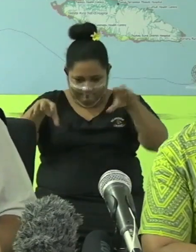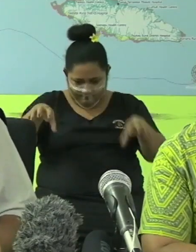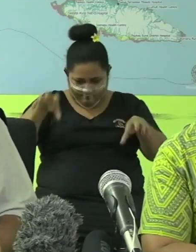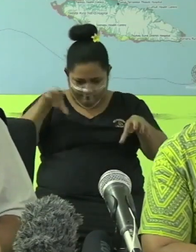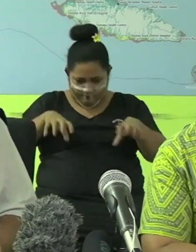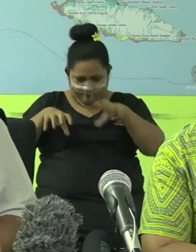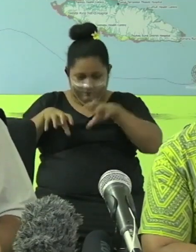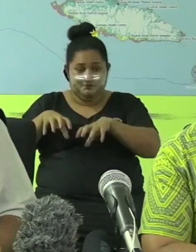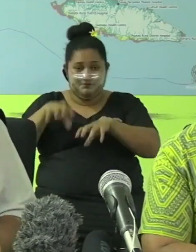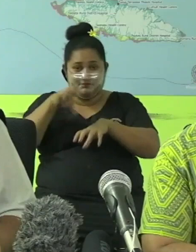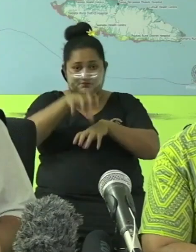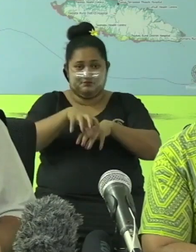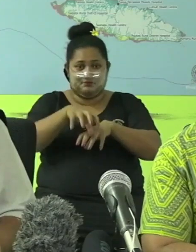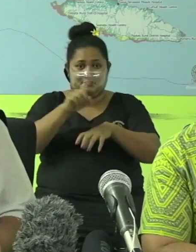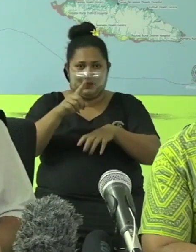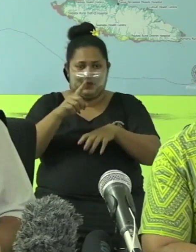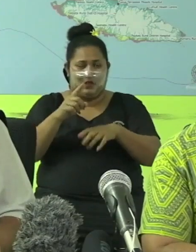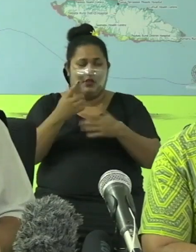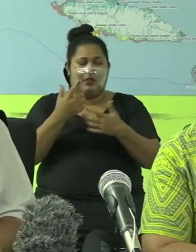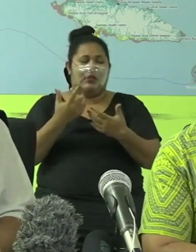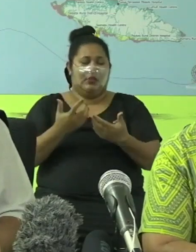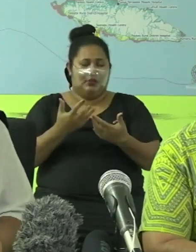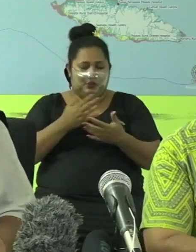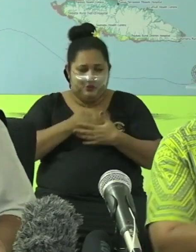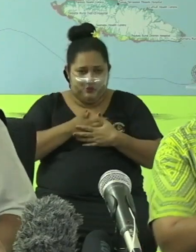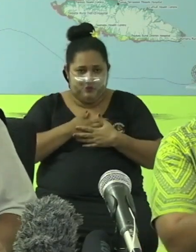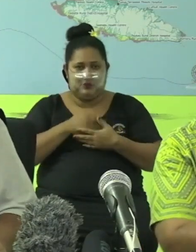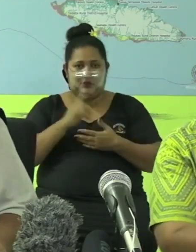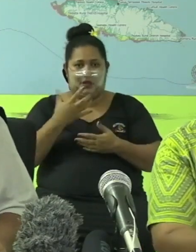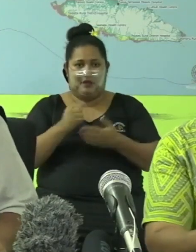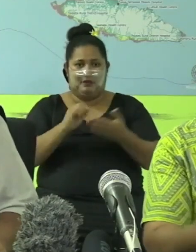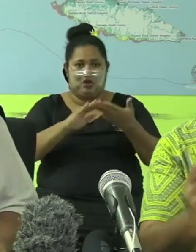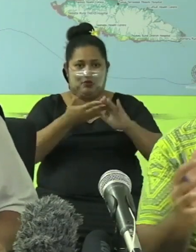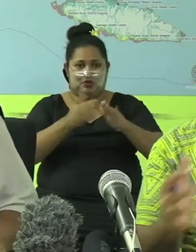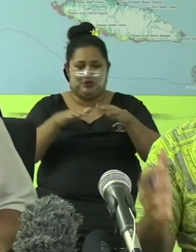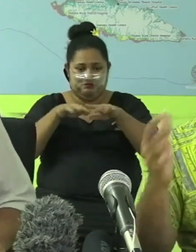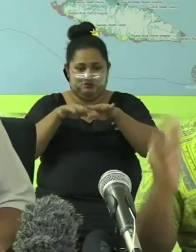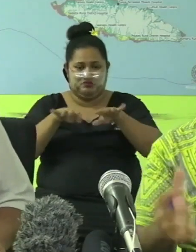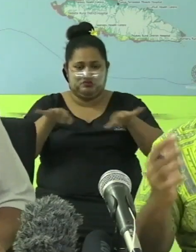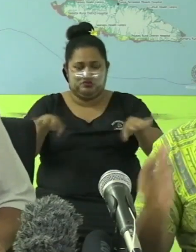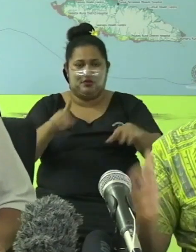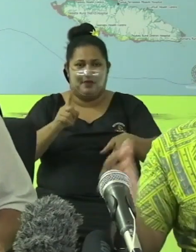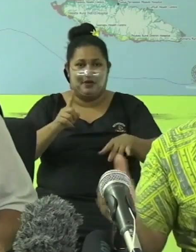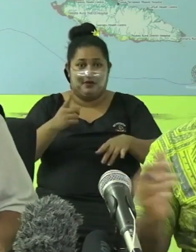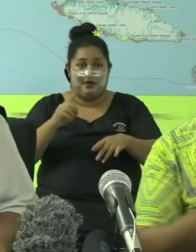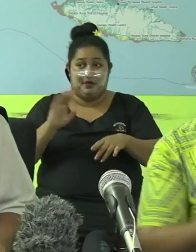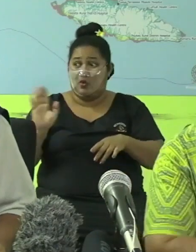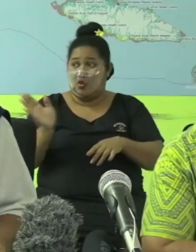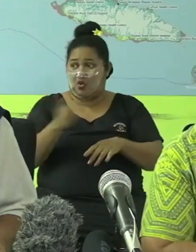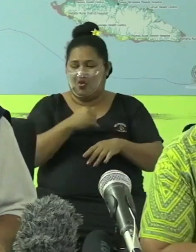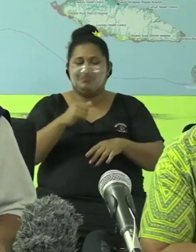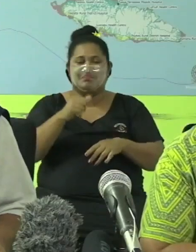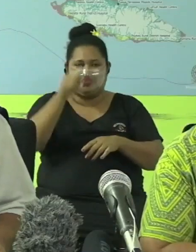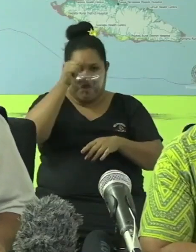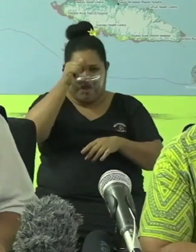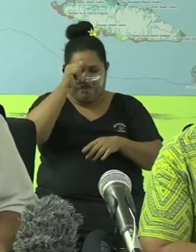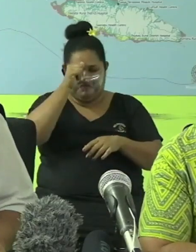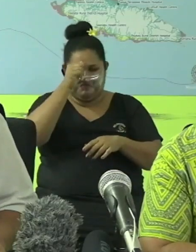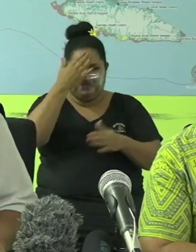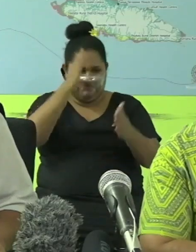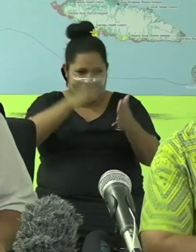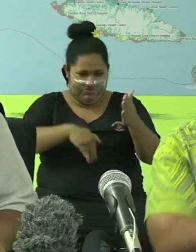se tulaga o se community case ali ai mai ia ua masani le atunuu i le faatulagaina ia o sone